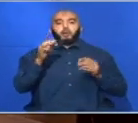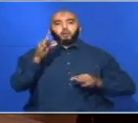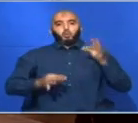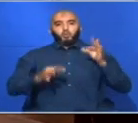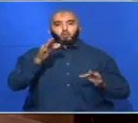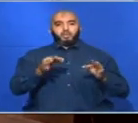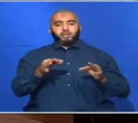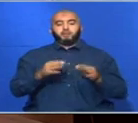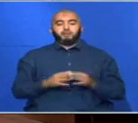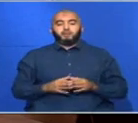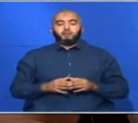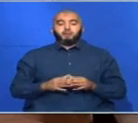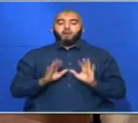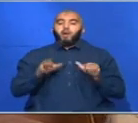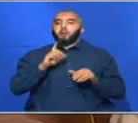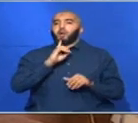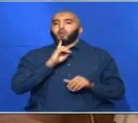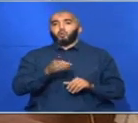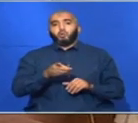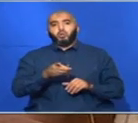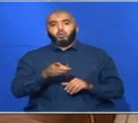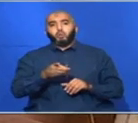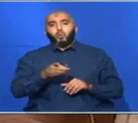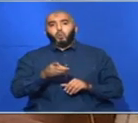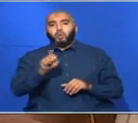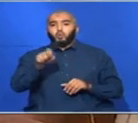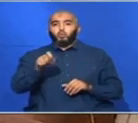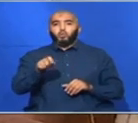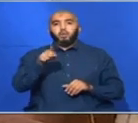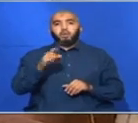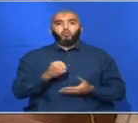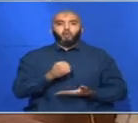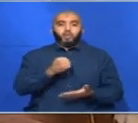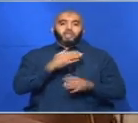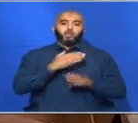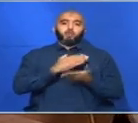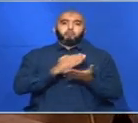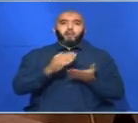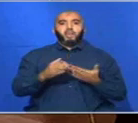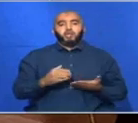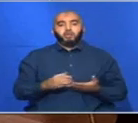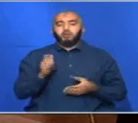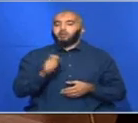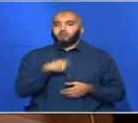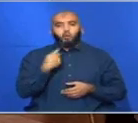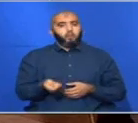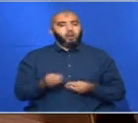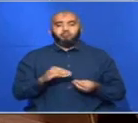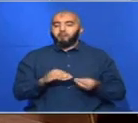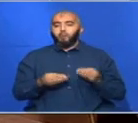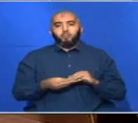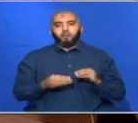المحاكم وان تطبق الفريضه فليس هناك من سبيل الا ان تطبق الفريضه مع محاولتي